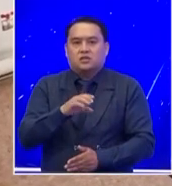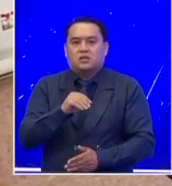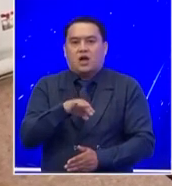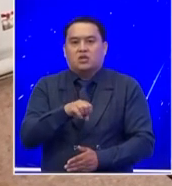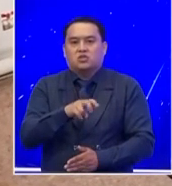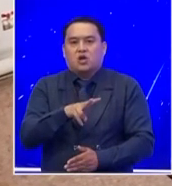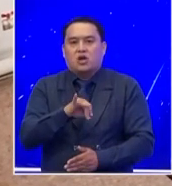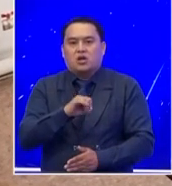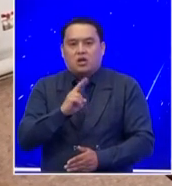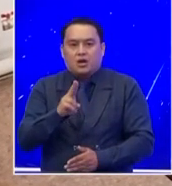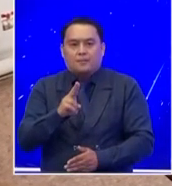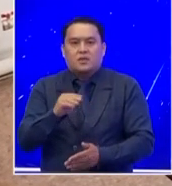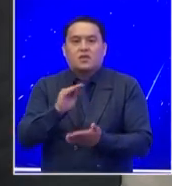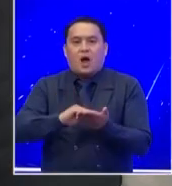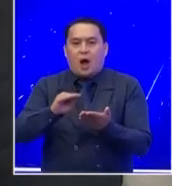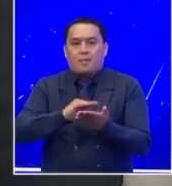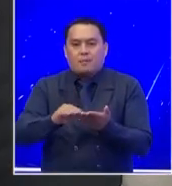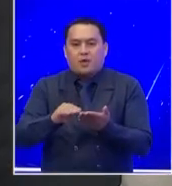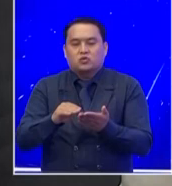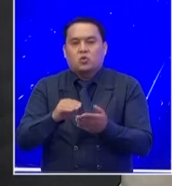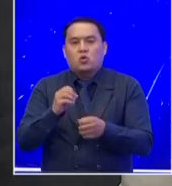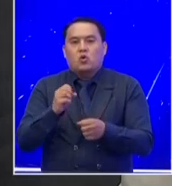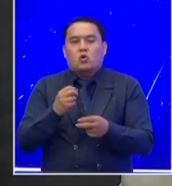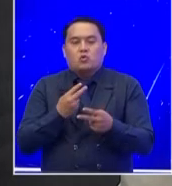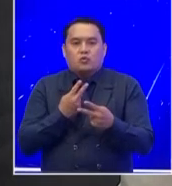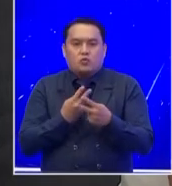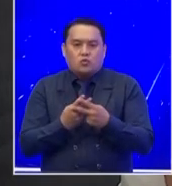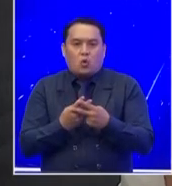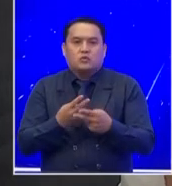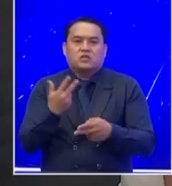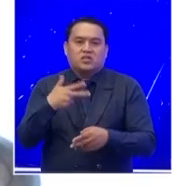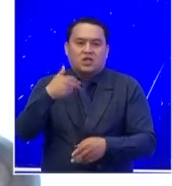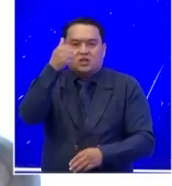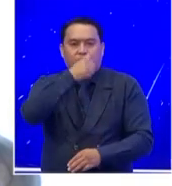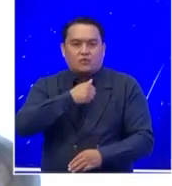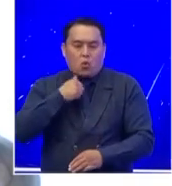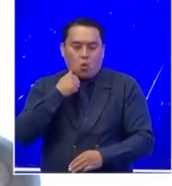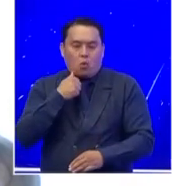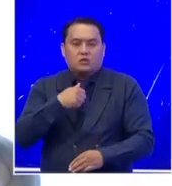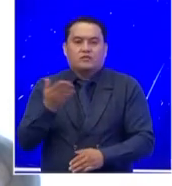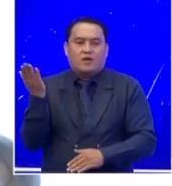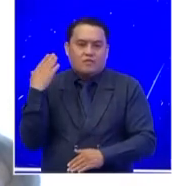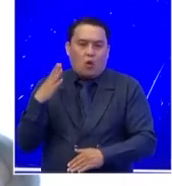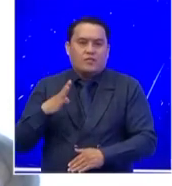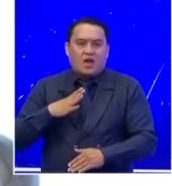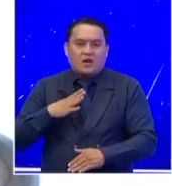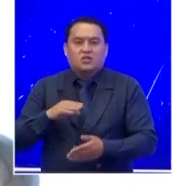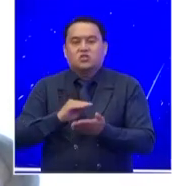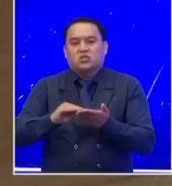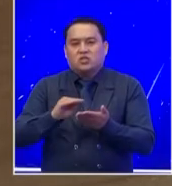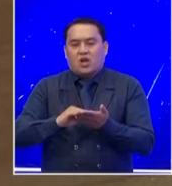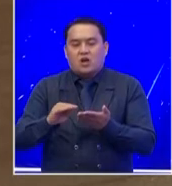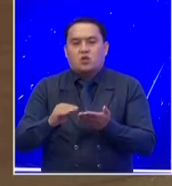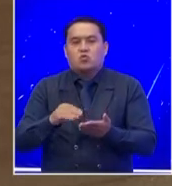Танжарка Жолдоула, написанные в годы репрессии, а также делились подробностями и жизни интеллигенции того времени. Читатели с